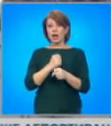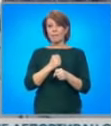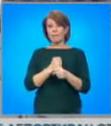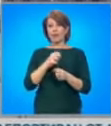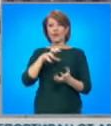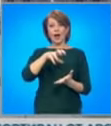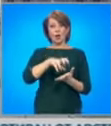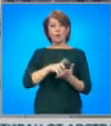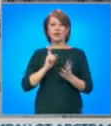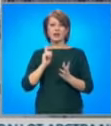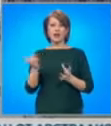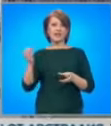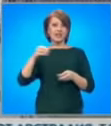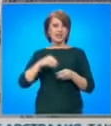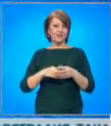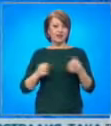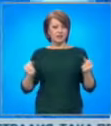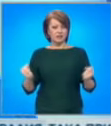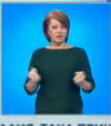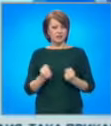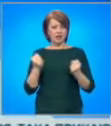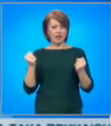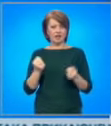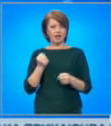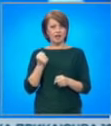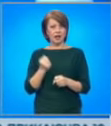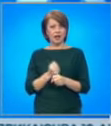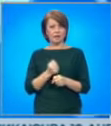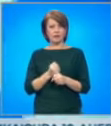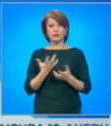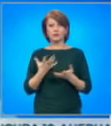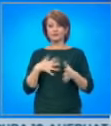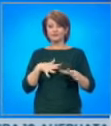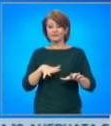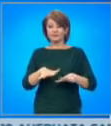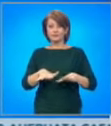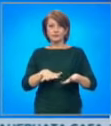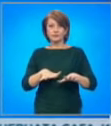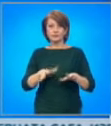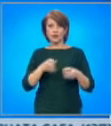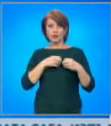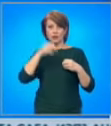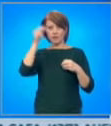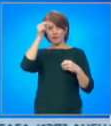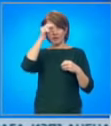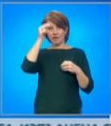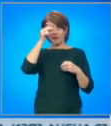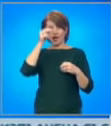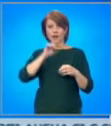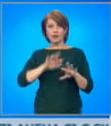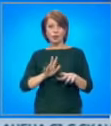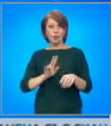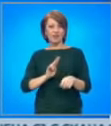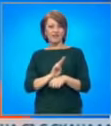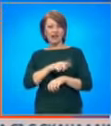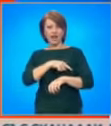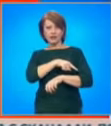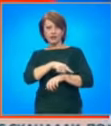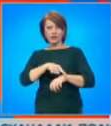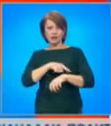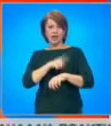интензивна работа, смята още Петков. Серия от трусове бяха усетени в България в рамките на около 12 часа.